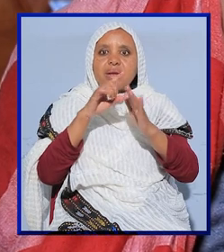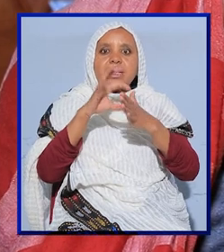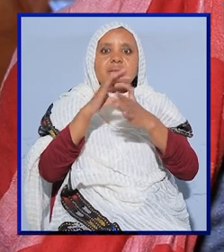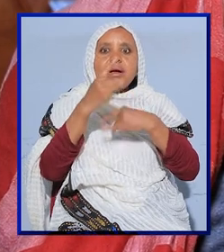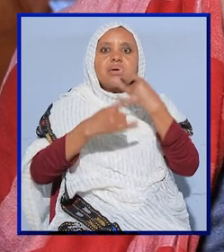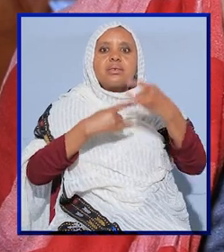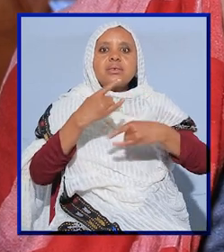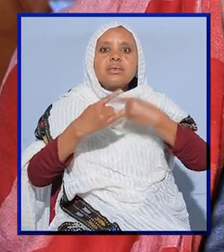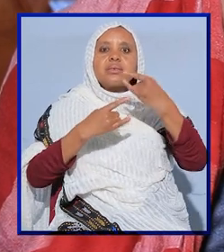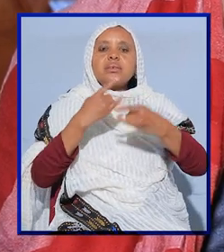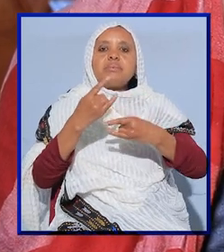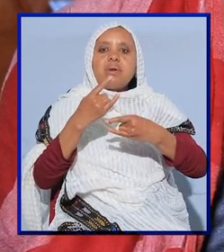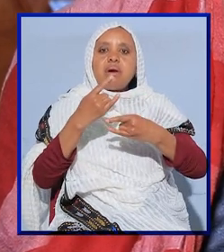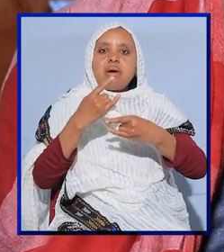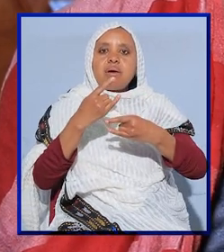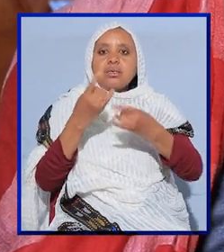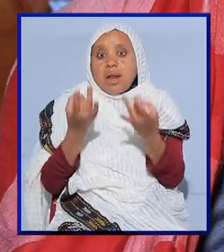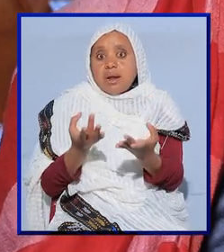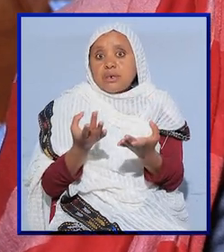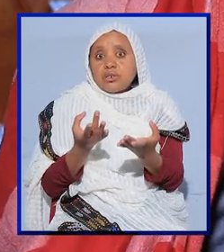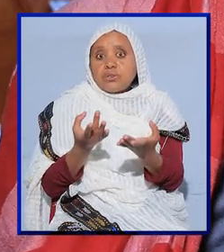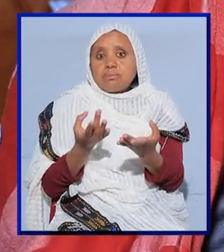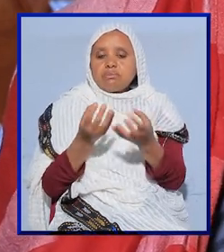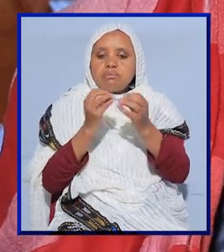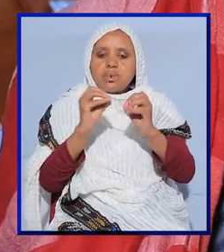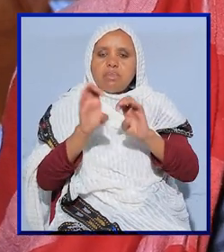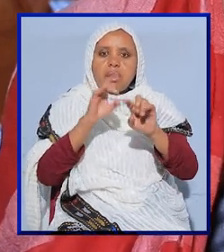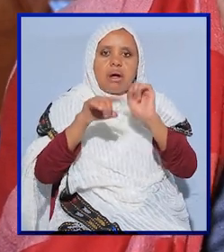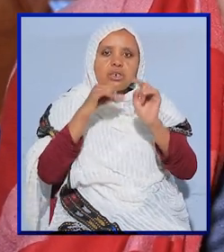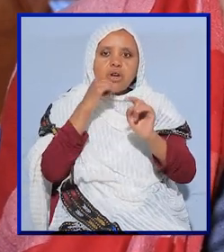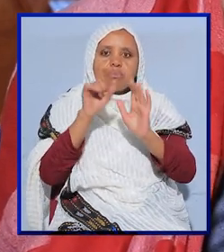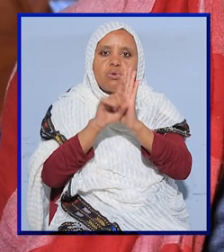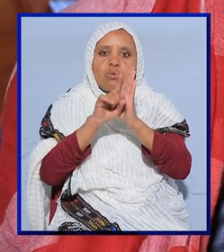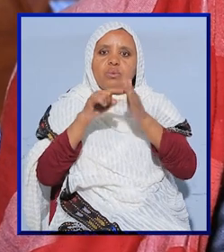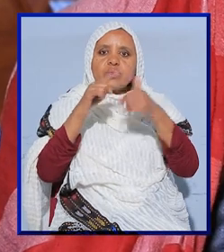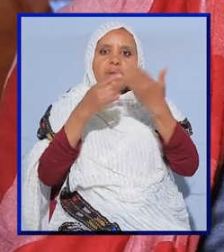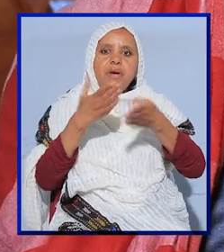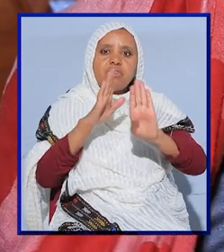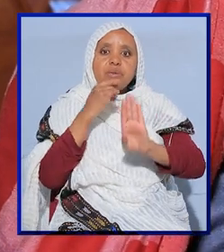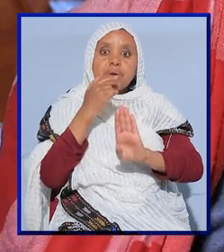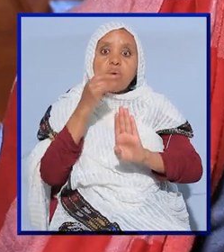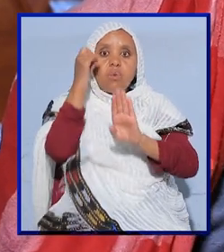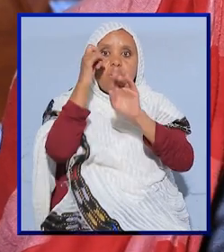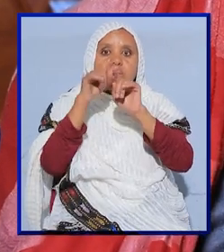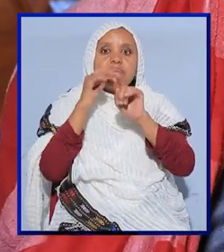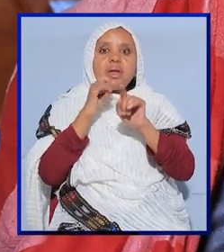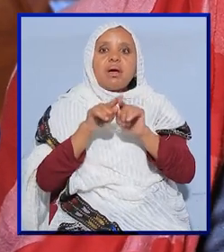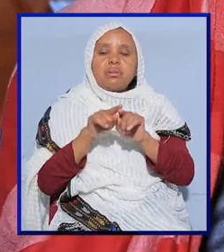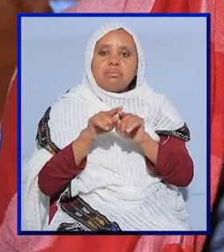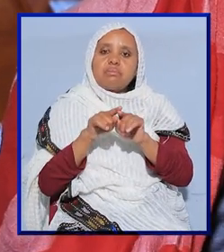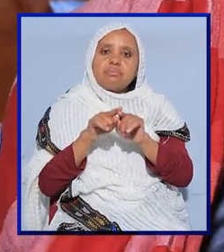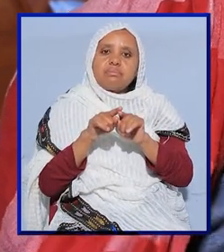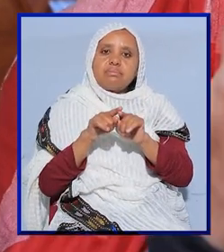ዝምድና እና የስጋ ዝምድና ስለሌለሽ ምንም ማድረግ አይቻልም ህጉ ስለማይፈቅድ ብለው ወንድምና